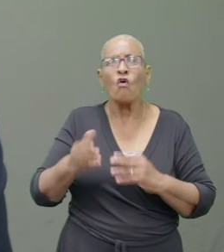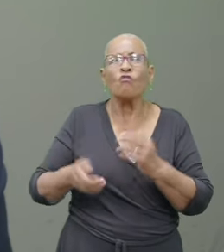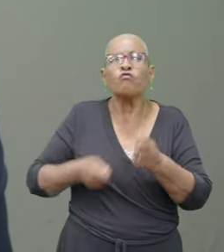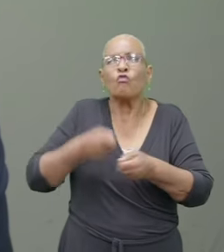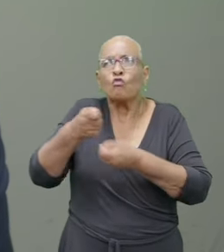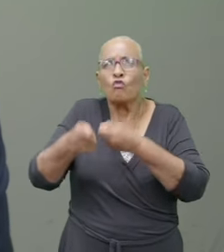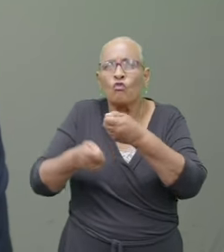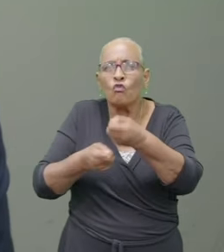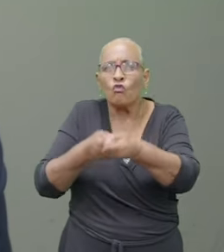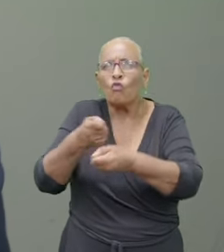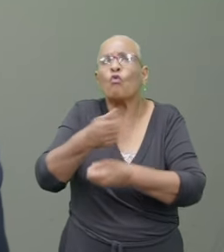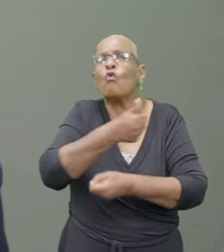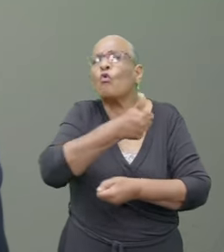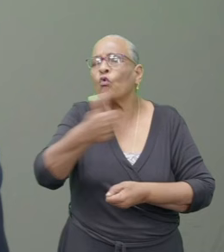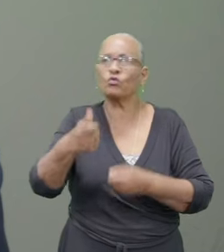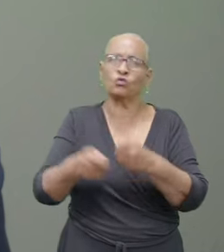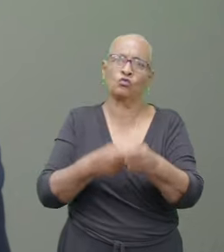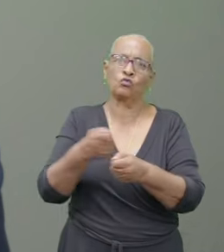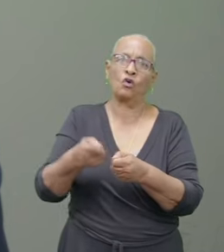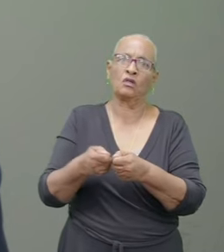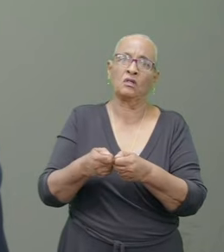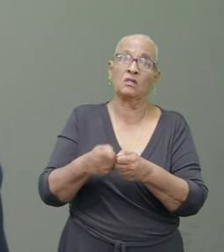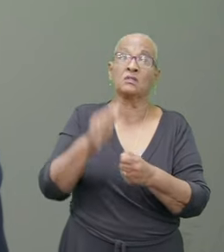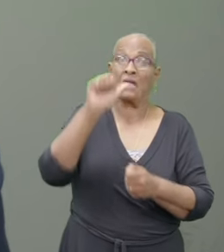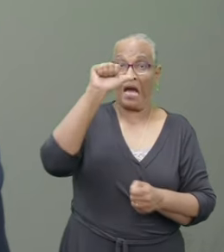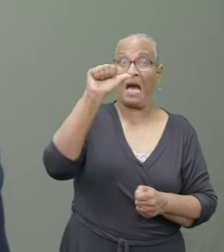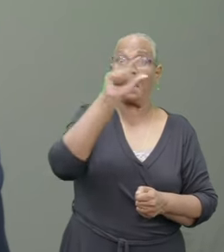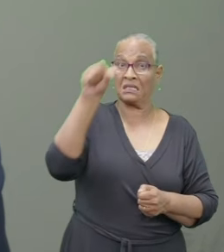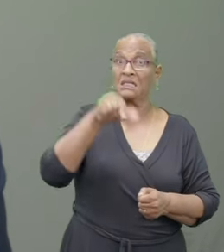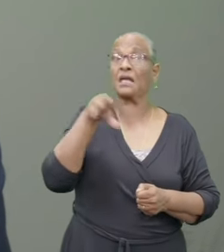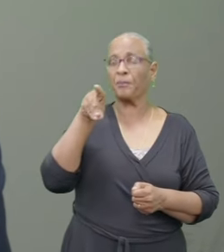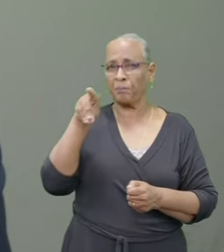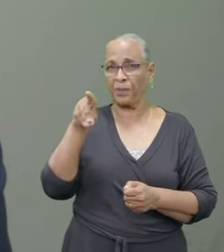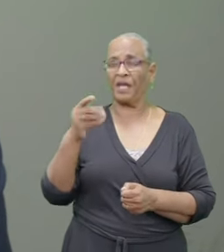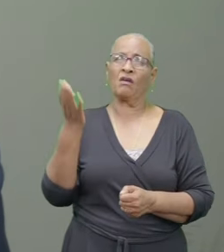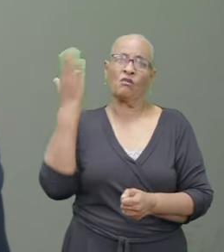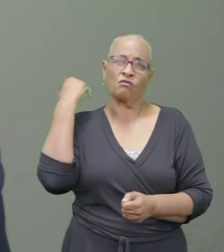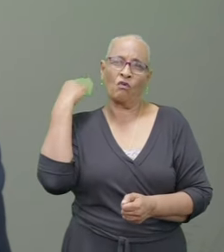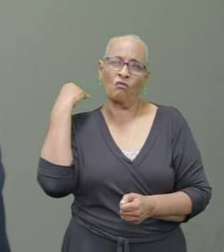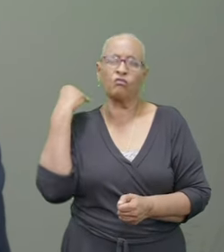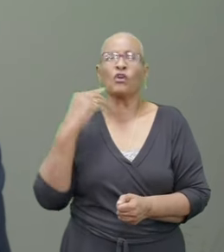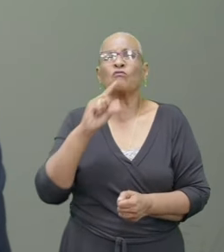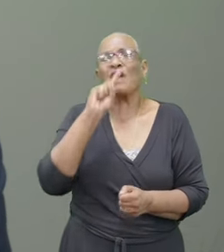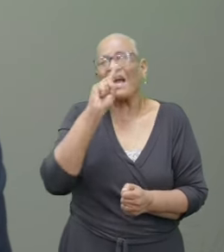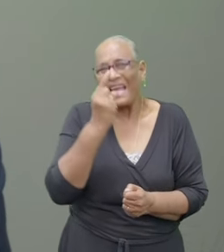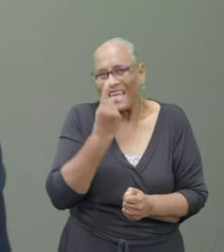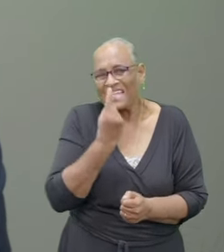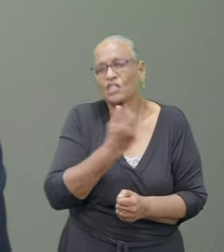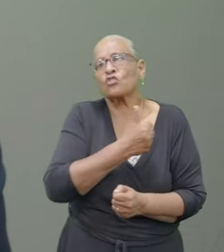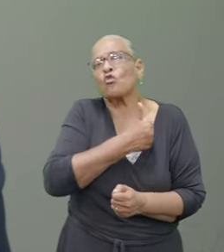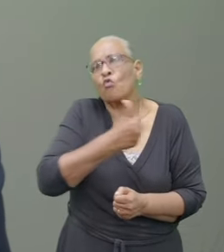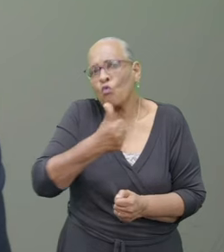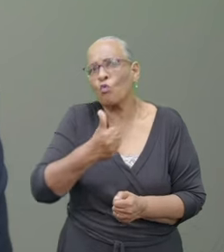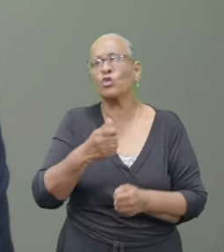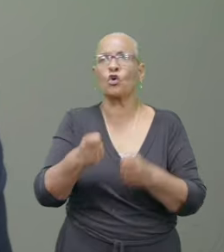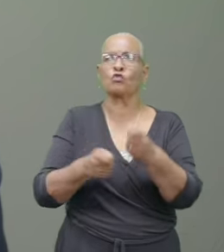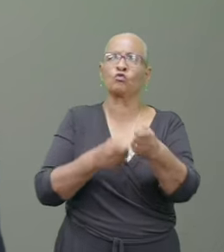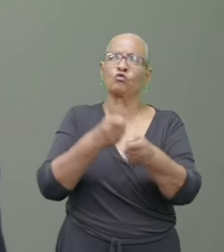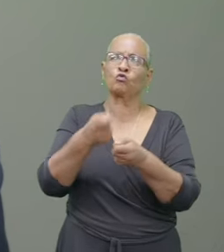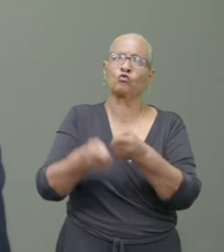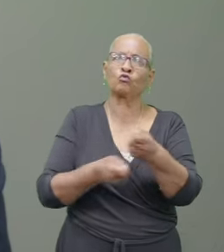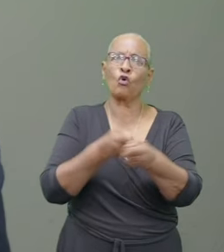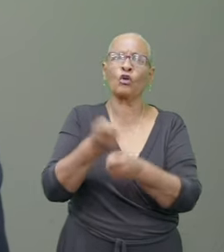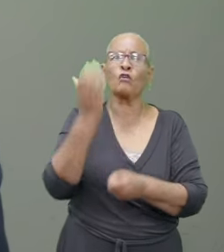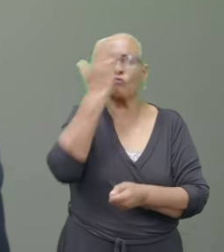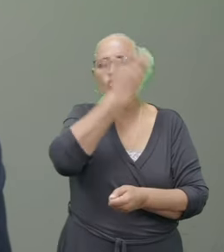tijd vanwege haar rol als academisch ziekenhuis in het verlenen van tertiaire zorg aan de Surinaamse samenleving. Of